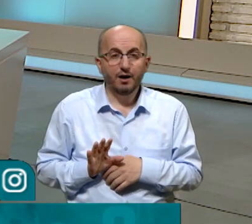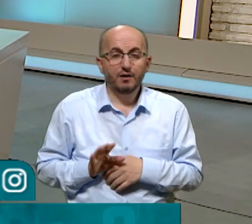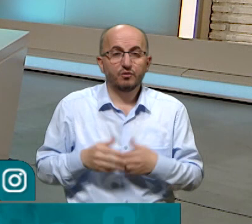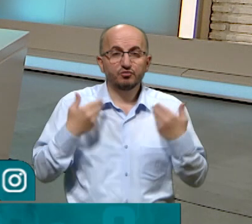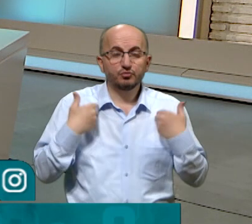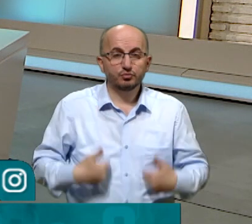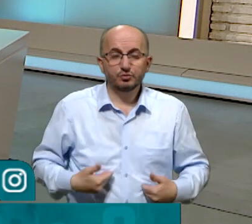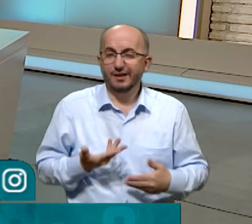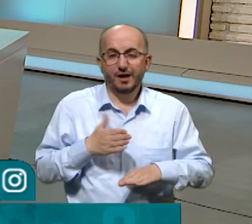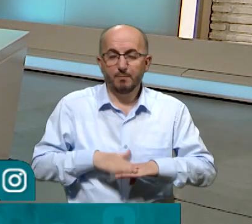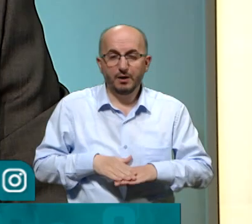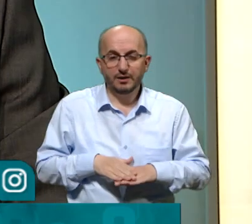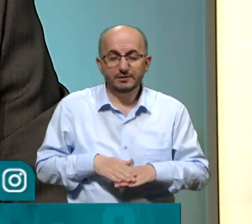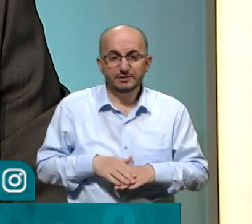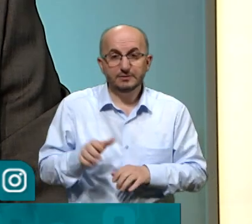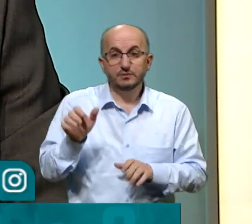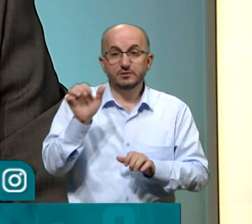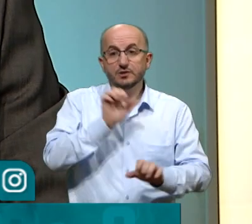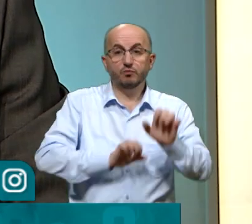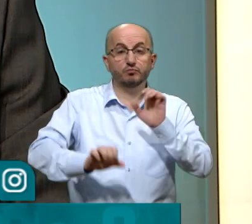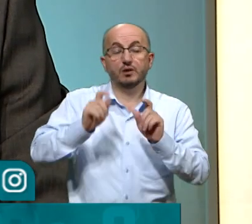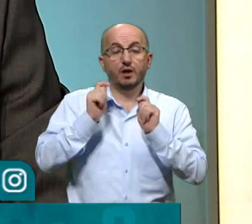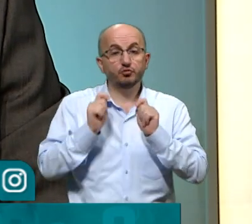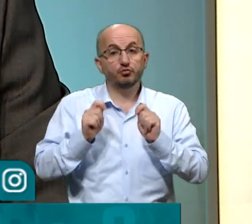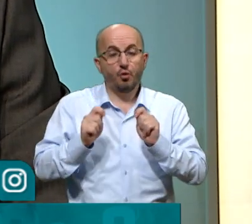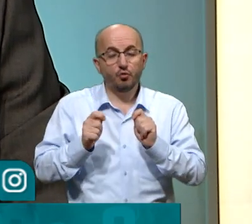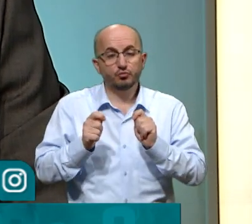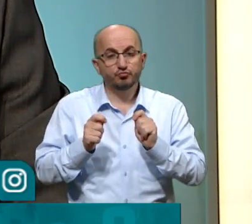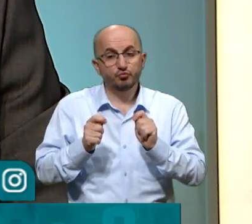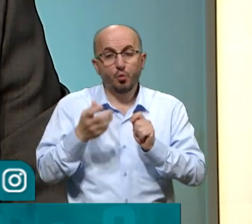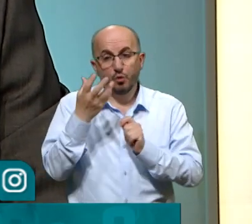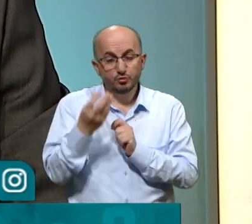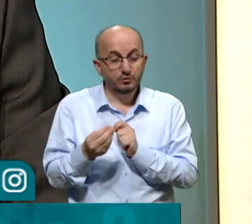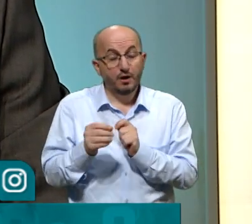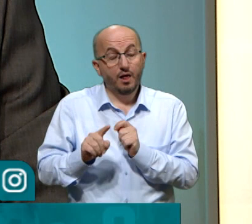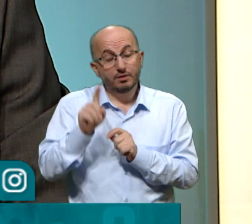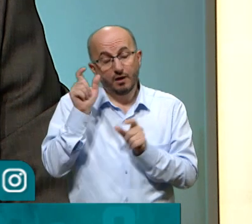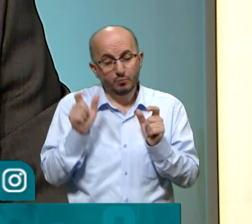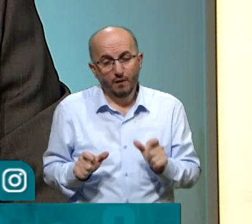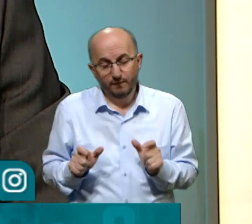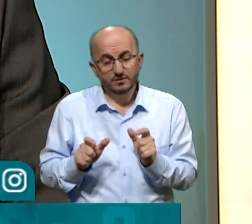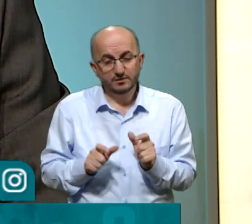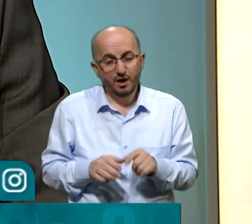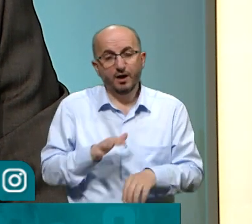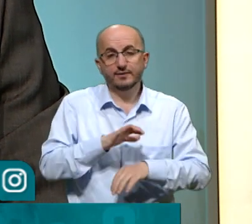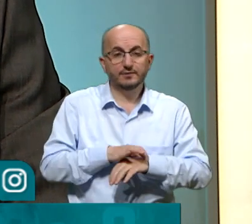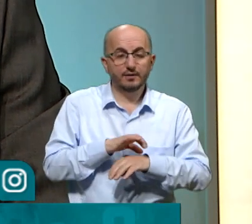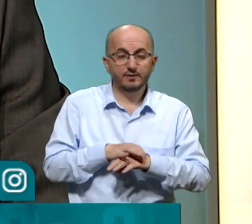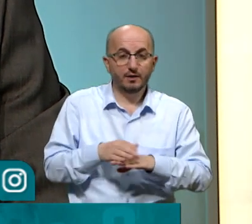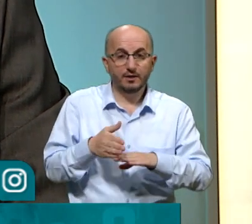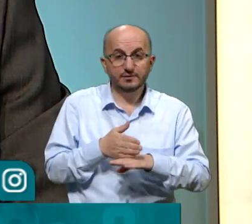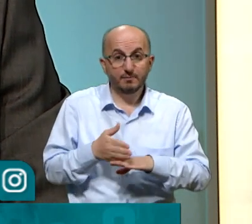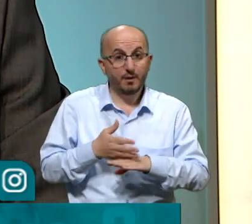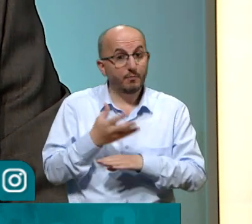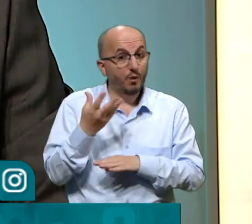ucuz ne yapar savunma da zor duruma düşer Belki de Allah göstermesin hastalıklara ne